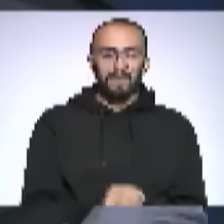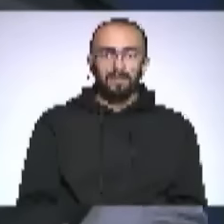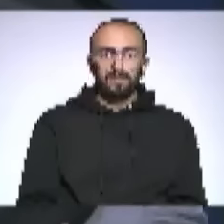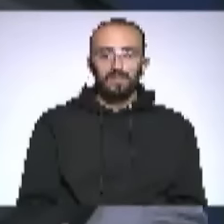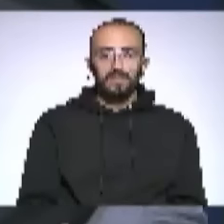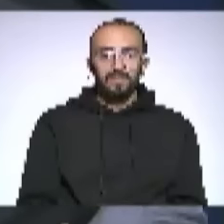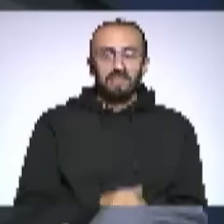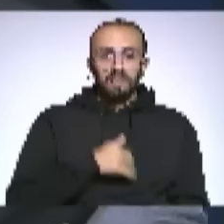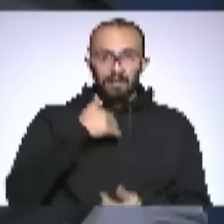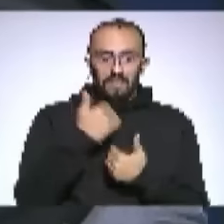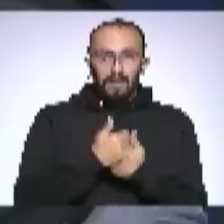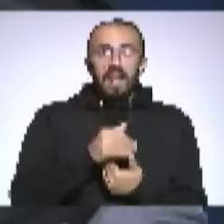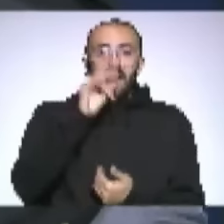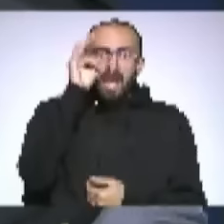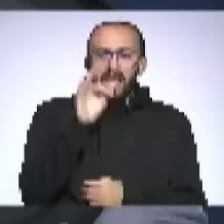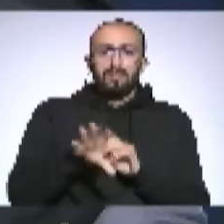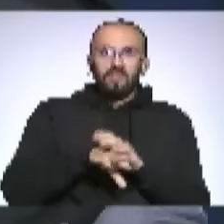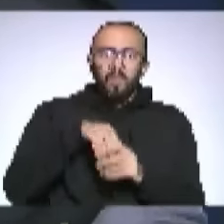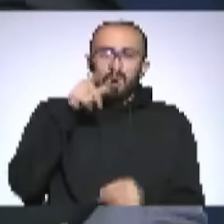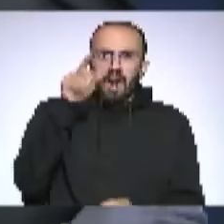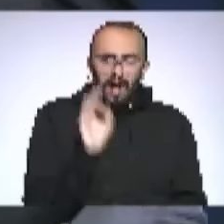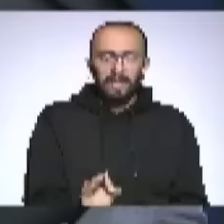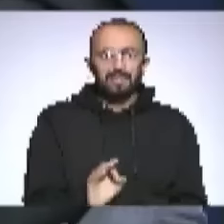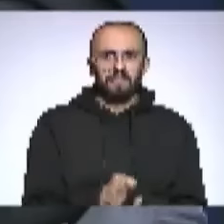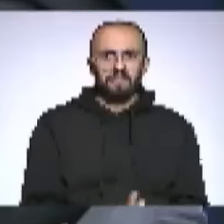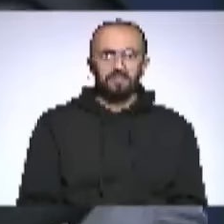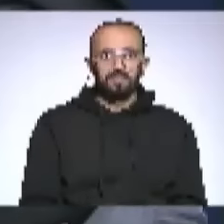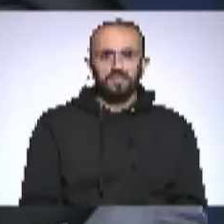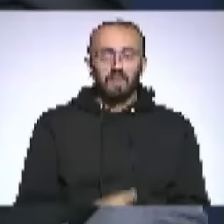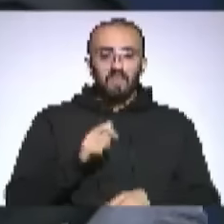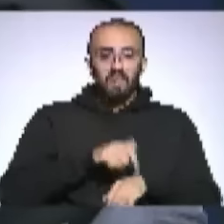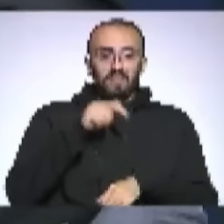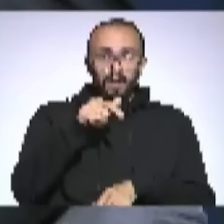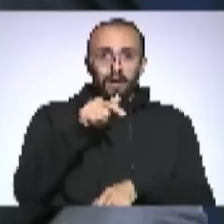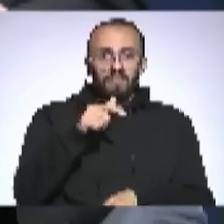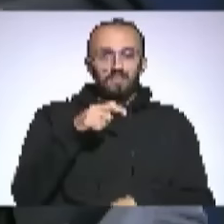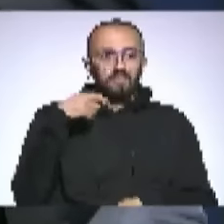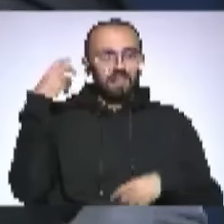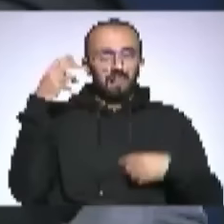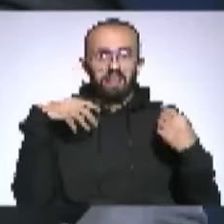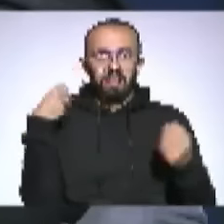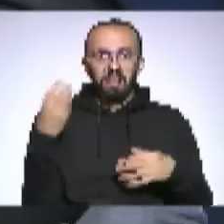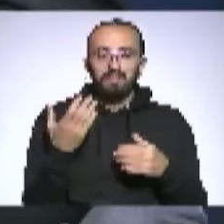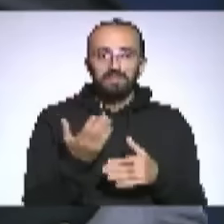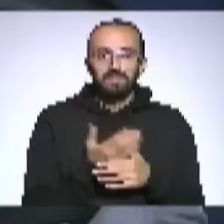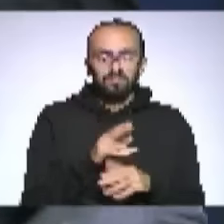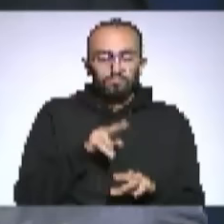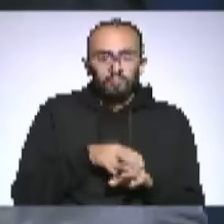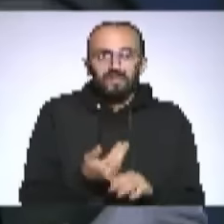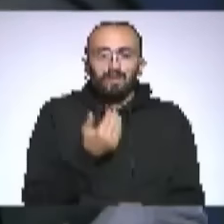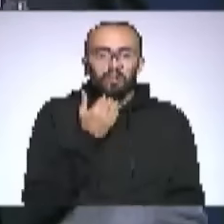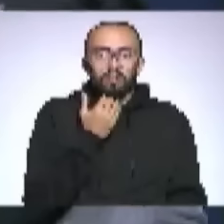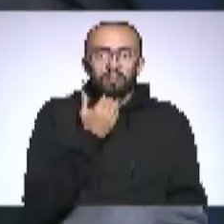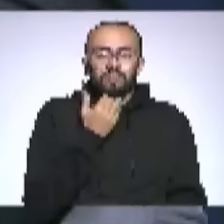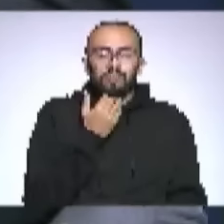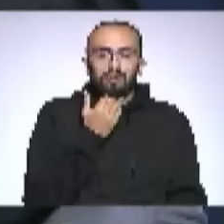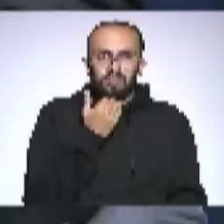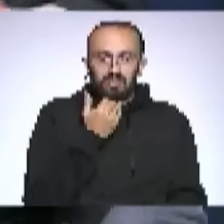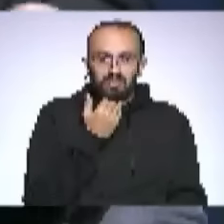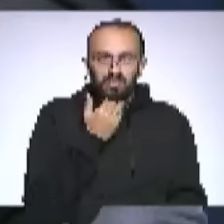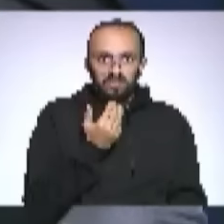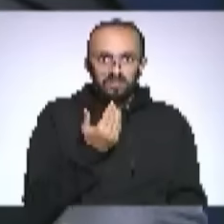للشهاده ولازم يروح فاحيانا بنبقى في حيرا لان هو ما يقدرش يشهد بحاجه انما بنحسه